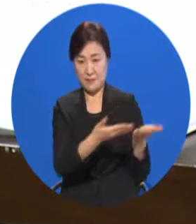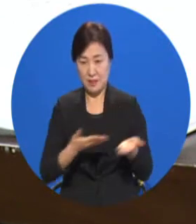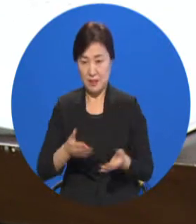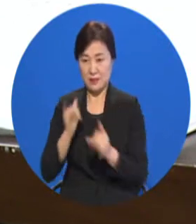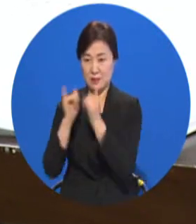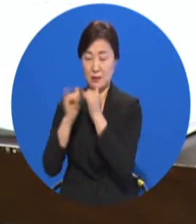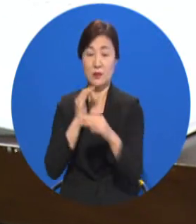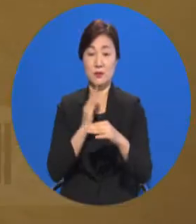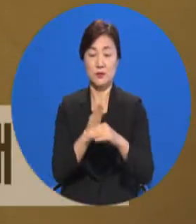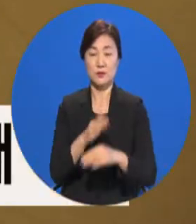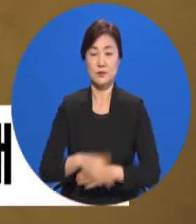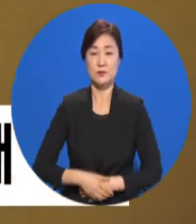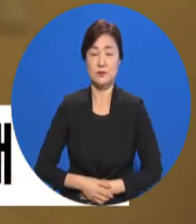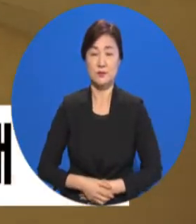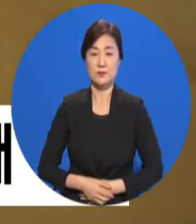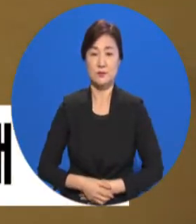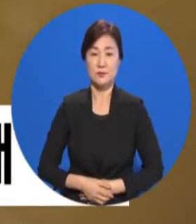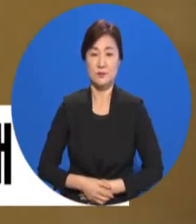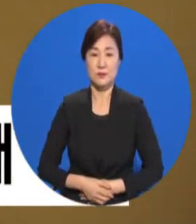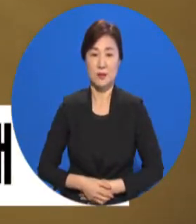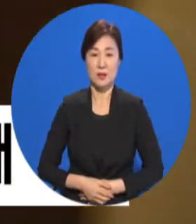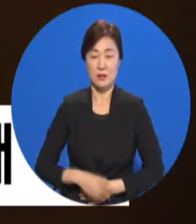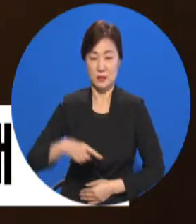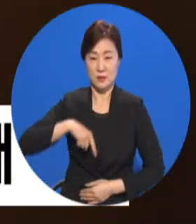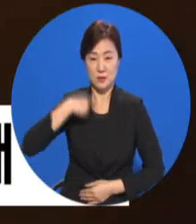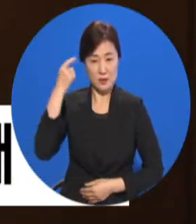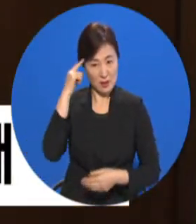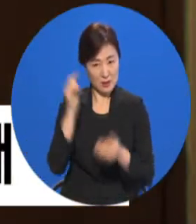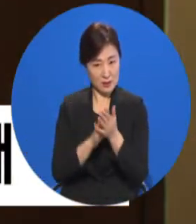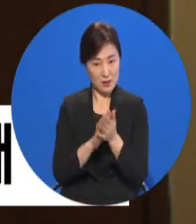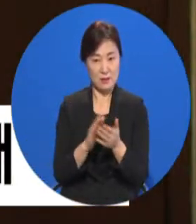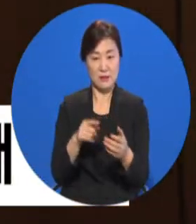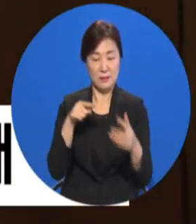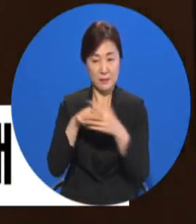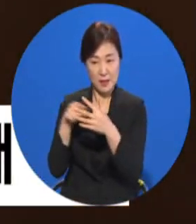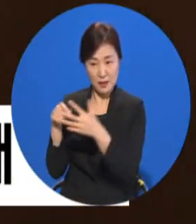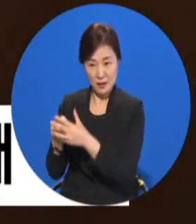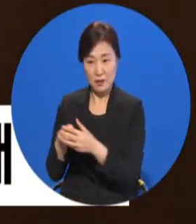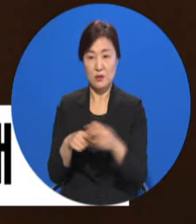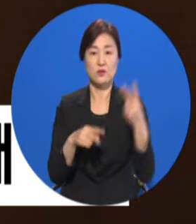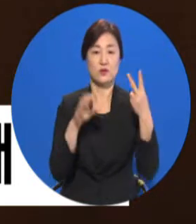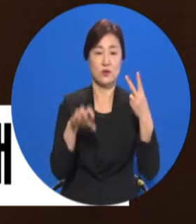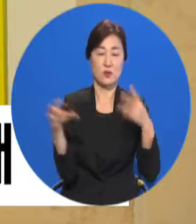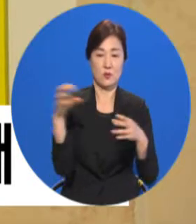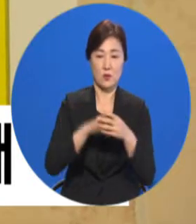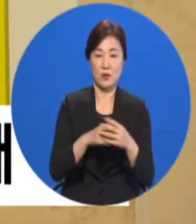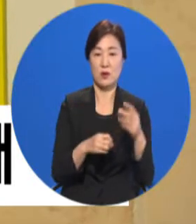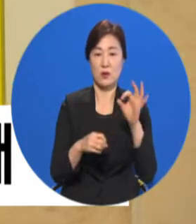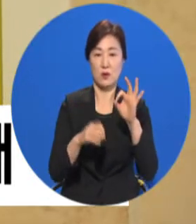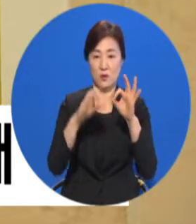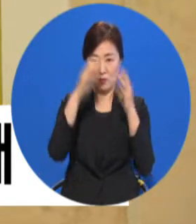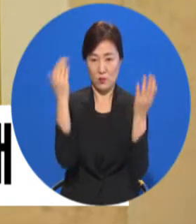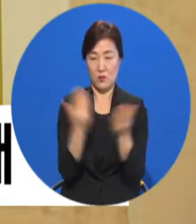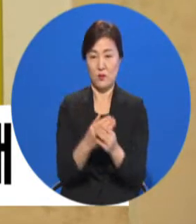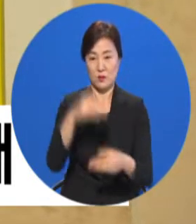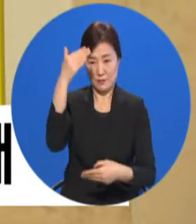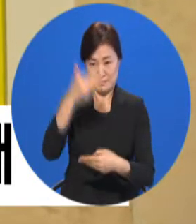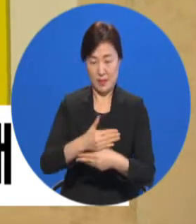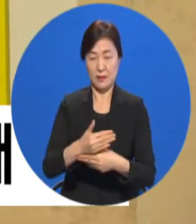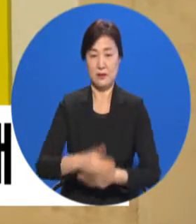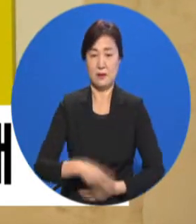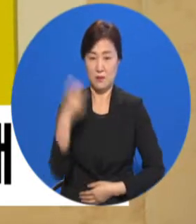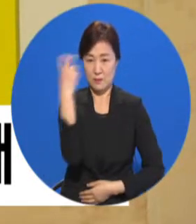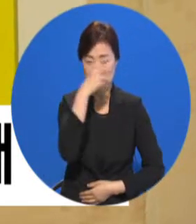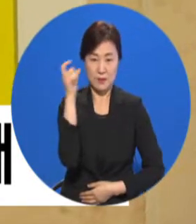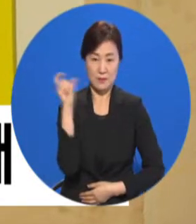추진하고 있습니다. 또 자체적으로 파악한 두 곳을 포함해 10곳의 관련 시설들도 모두 폐쇄하는 등 관리 감독도